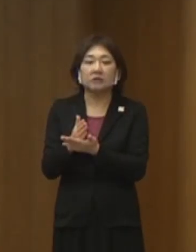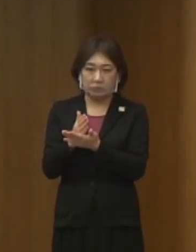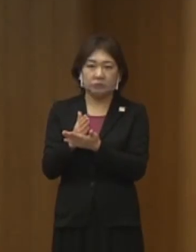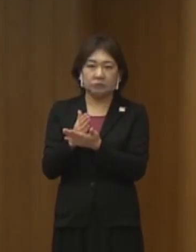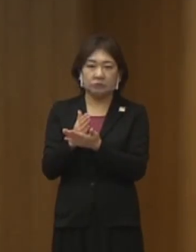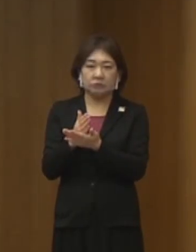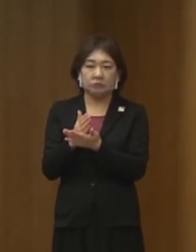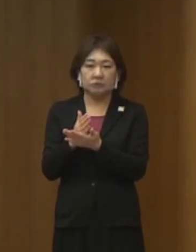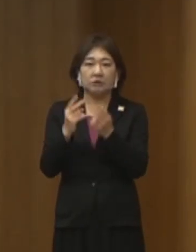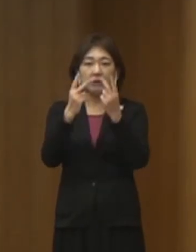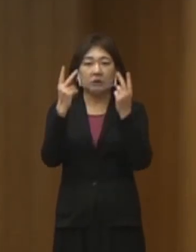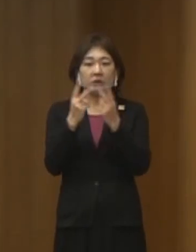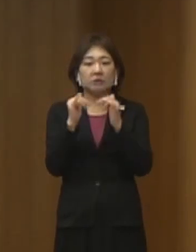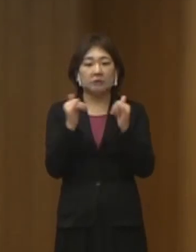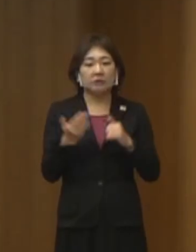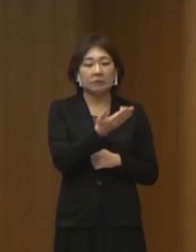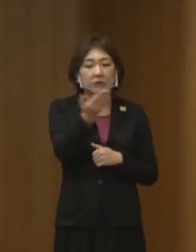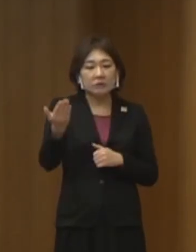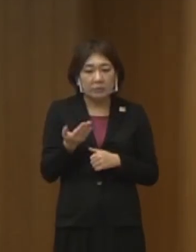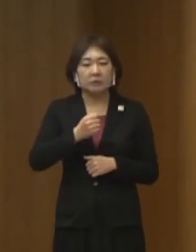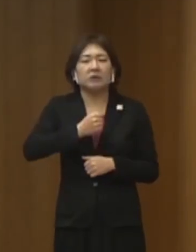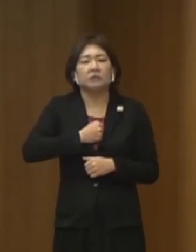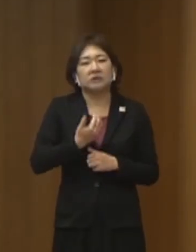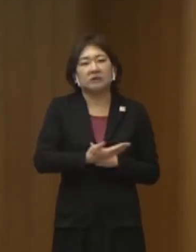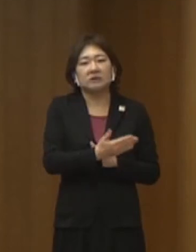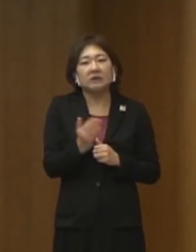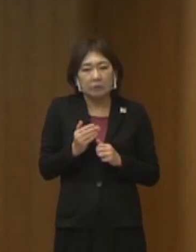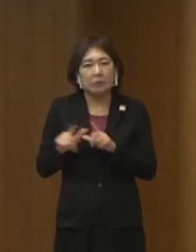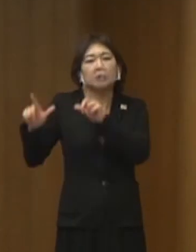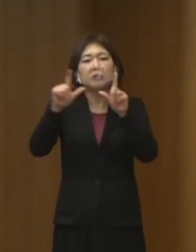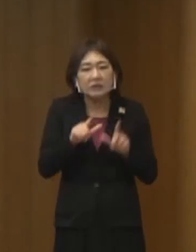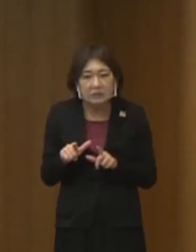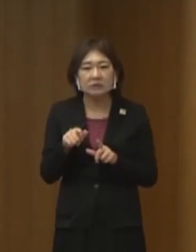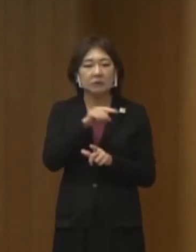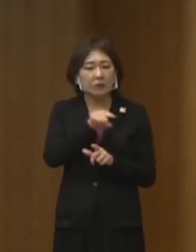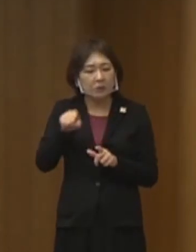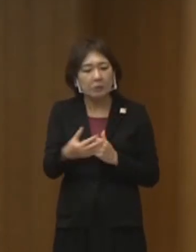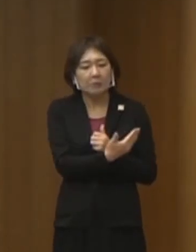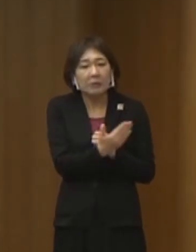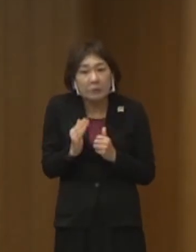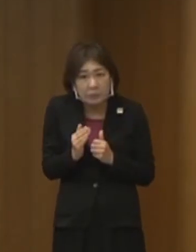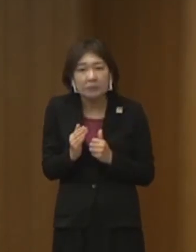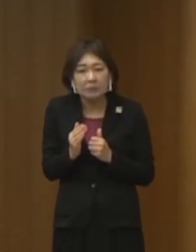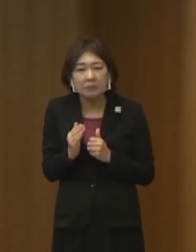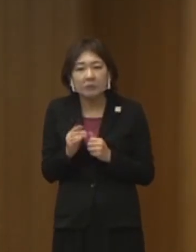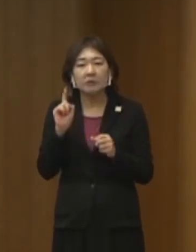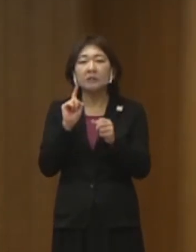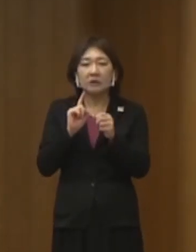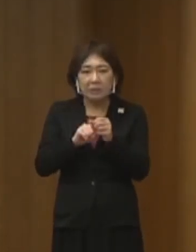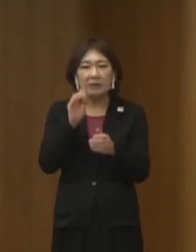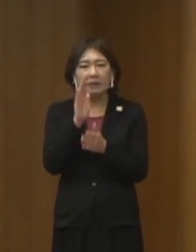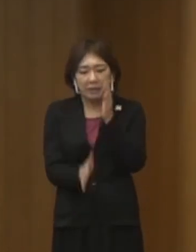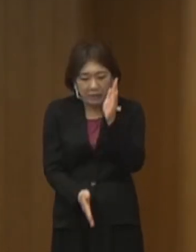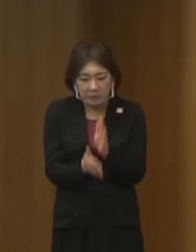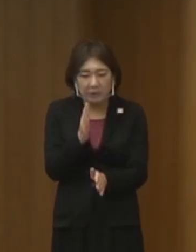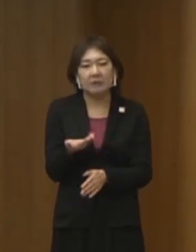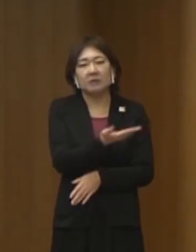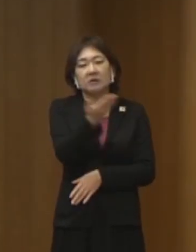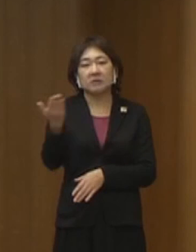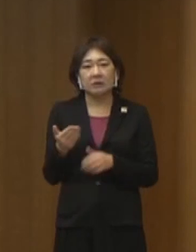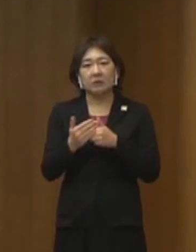の皆様の大切な命、健康、暮らし、こういったものを守るため、今一度皆様